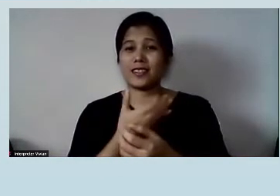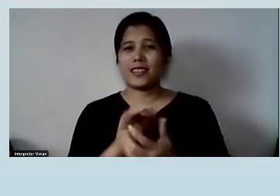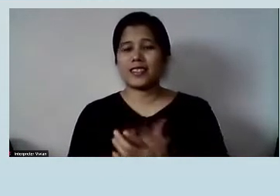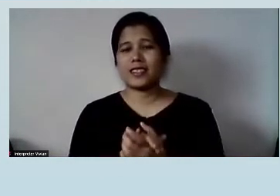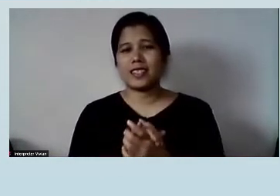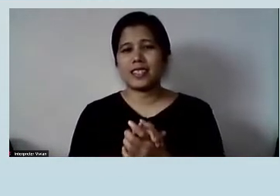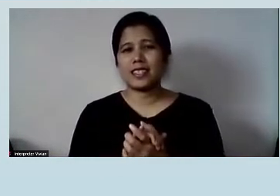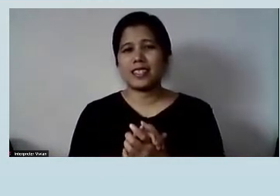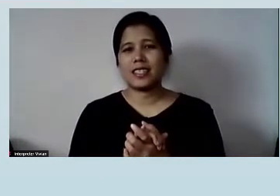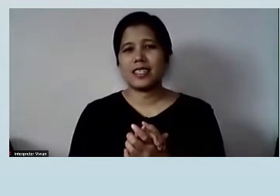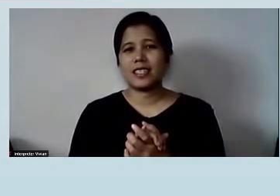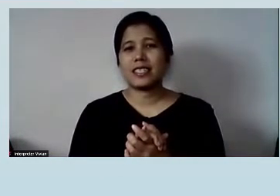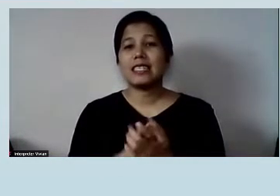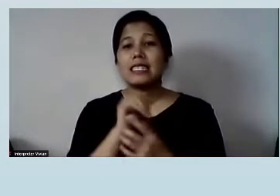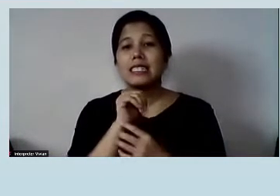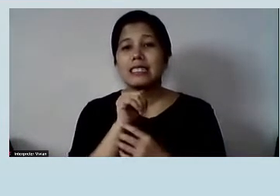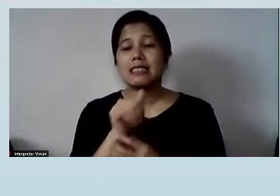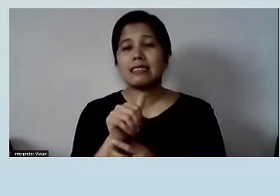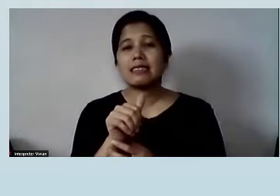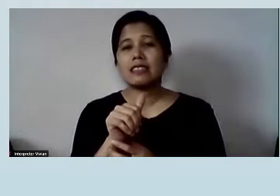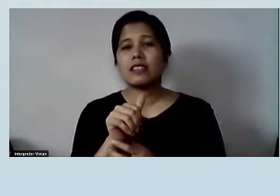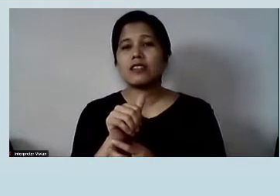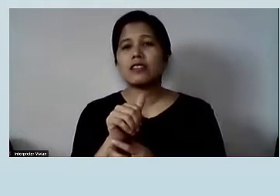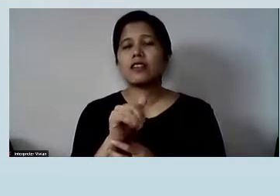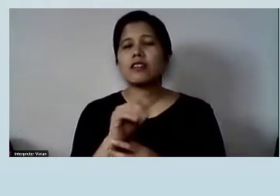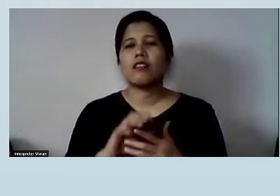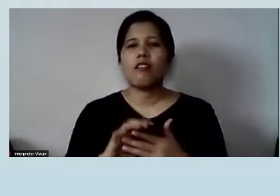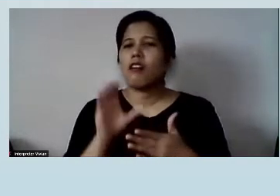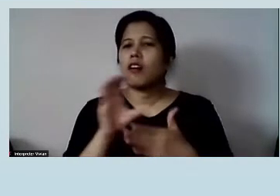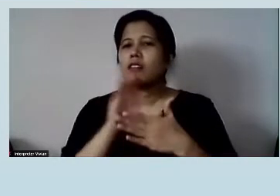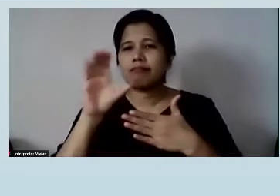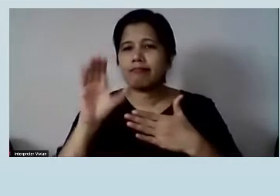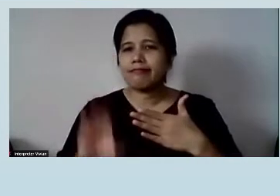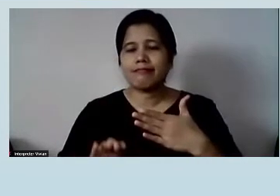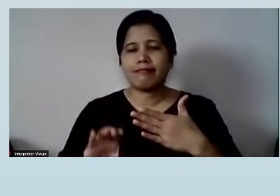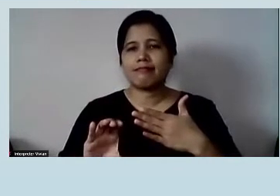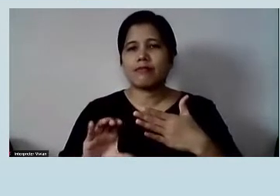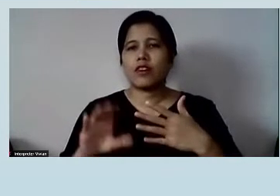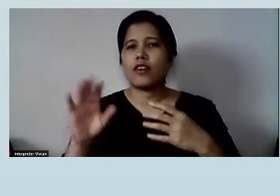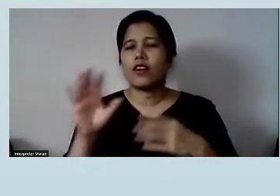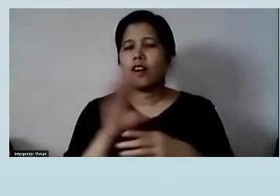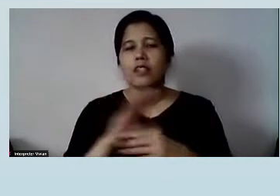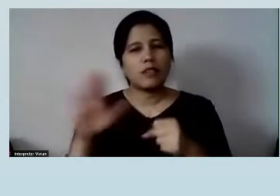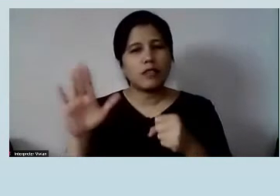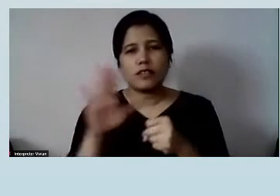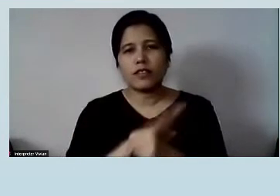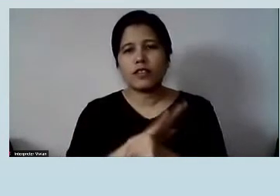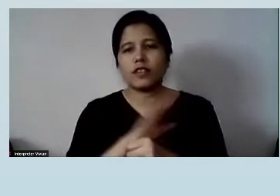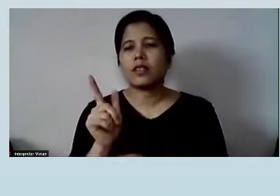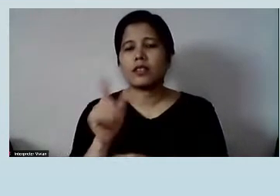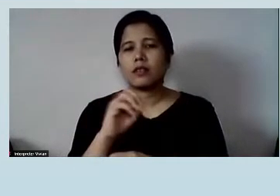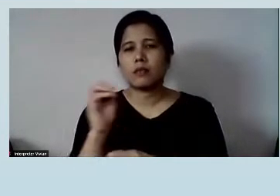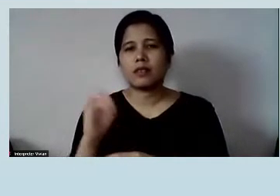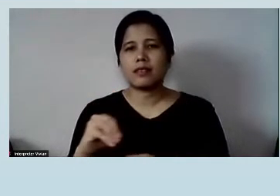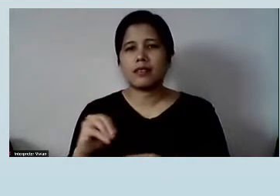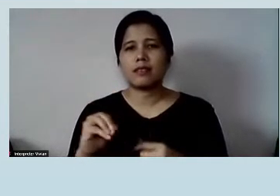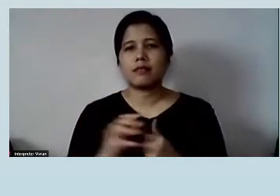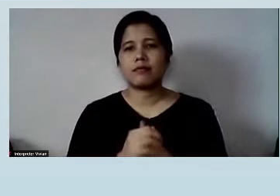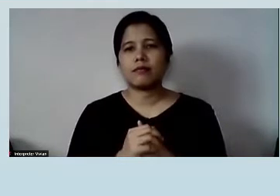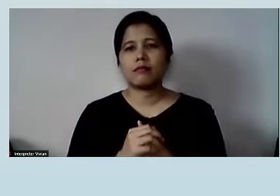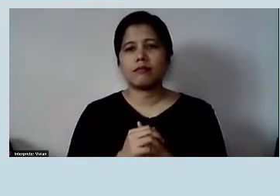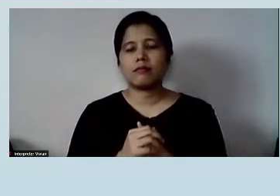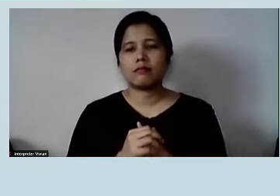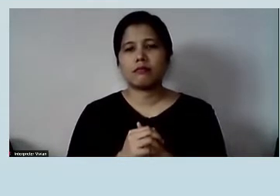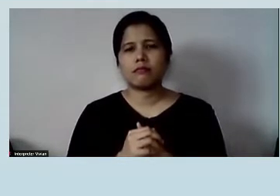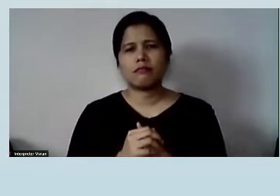friends, hindi pa po dito full 20% discount ang binibigay. No? Sa aking